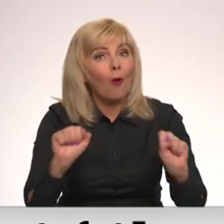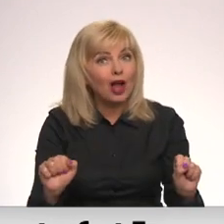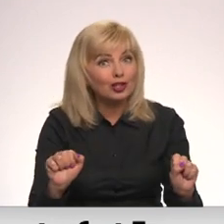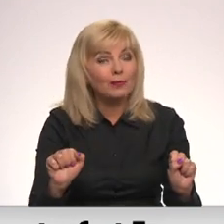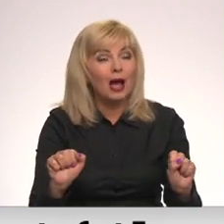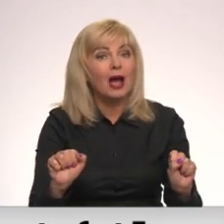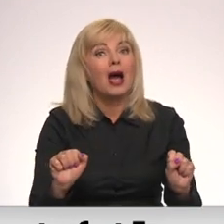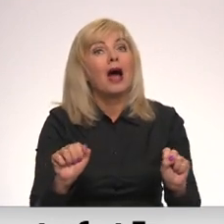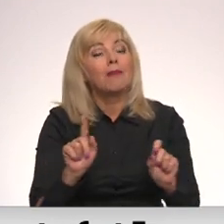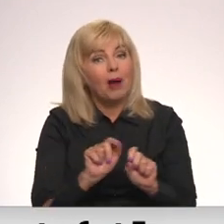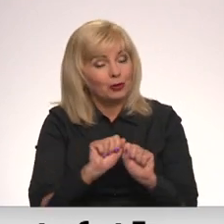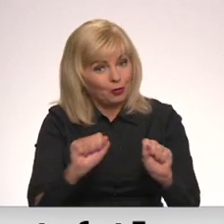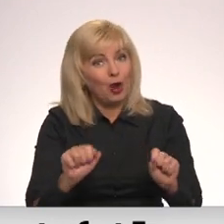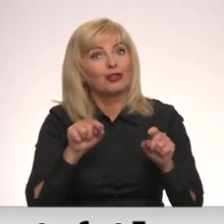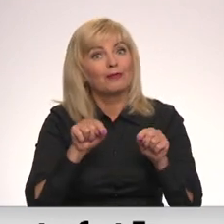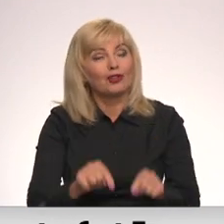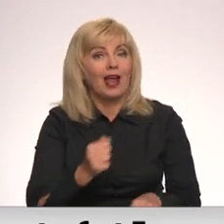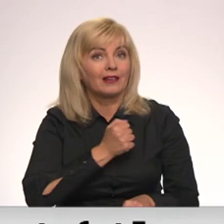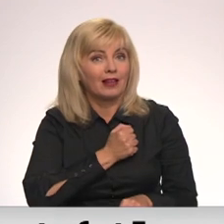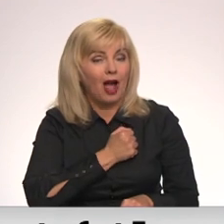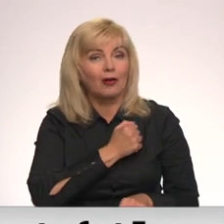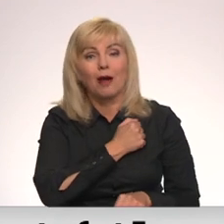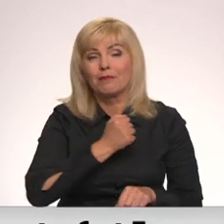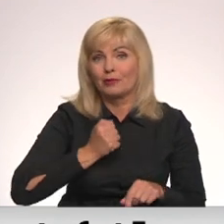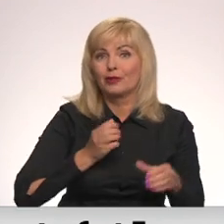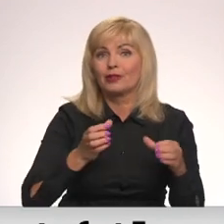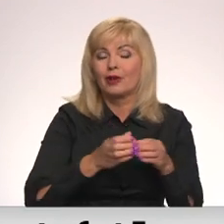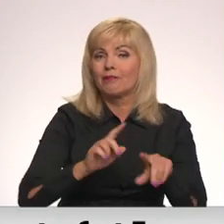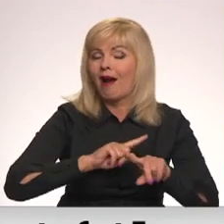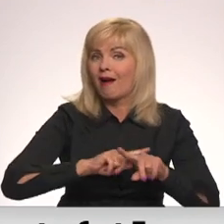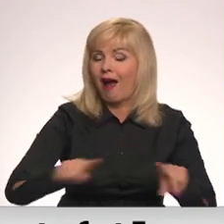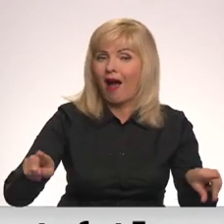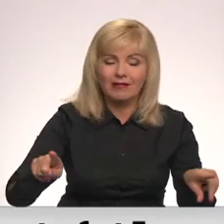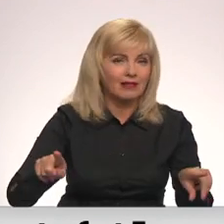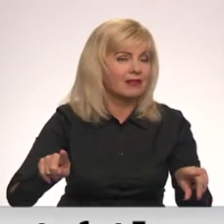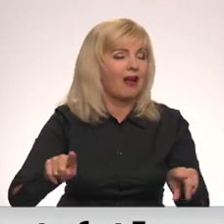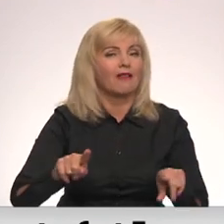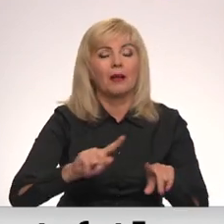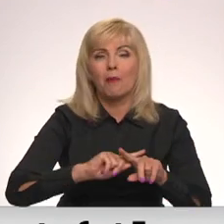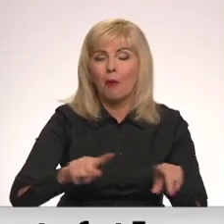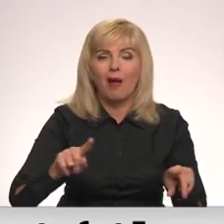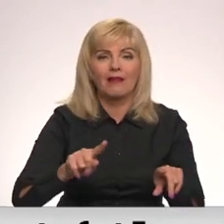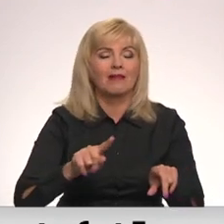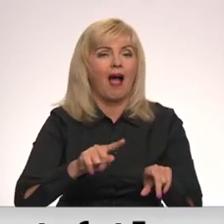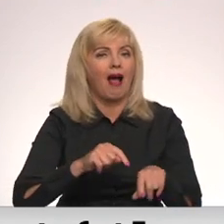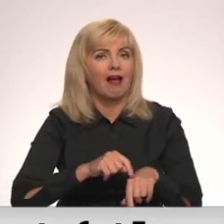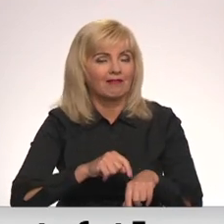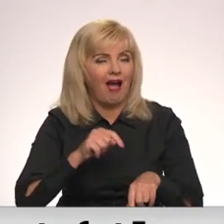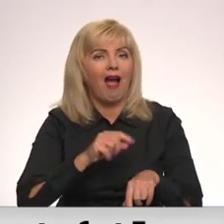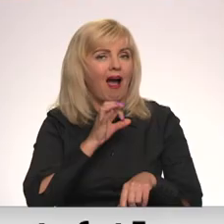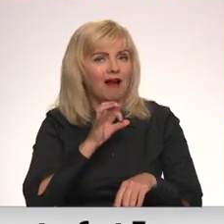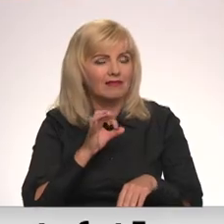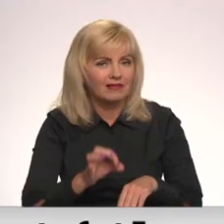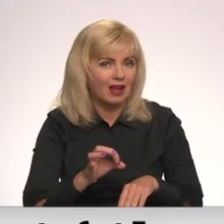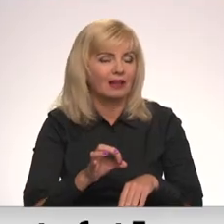par drošību šeit Latgalē, ka bruņotie spēki ir gatavi rēģēt, ka bruņotie spēki ir gatavi darboties, tā kā viņiem tas